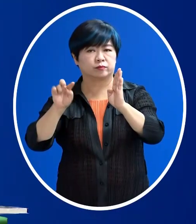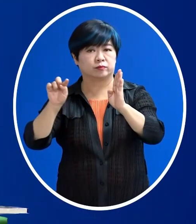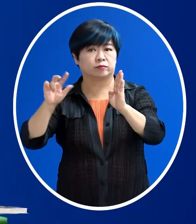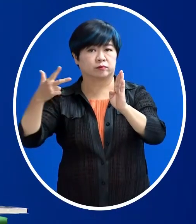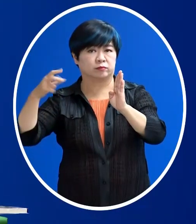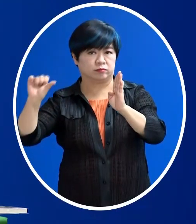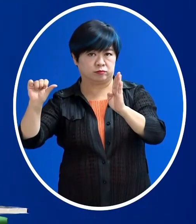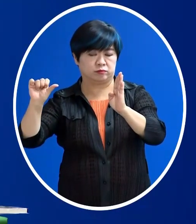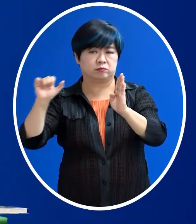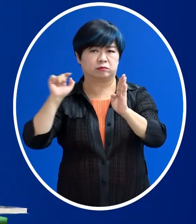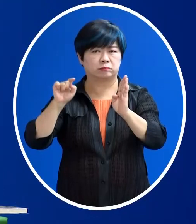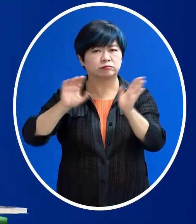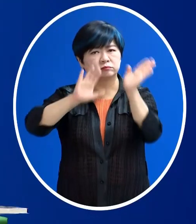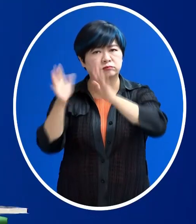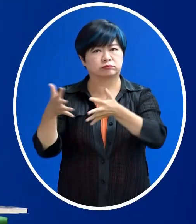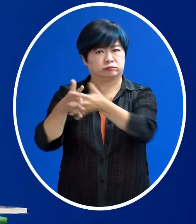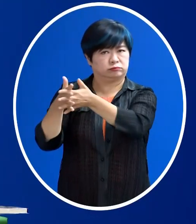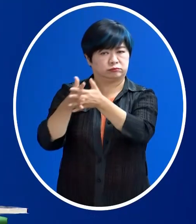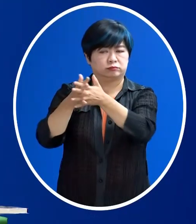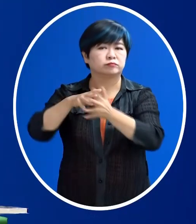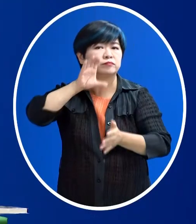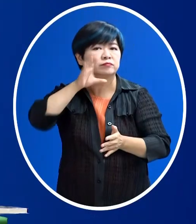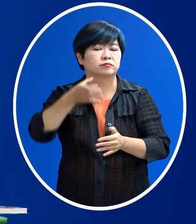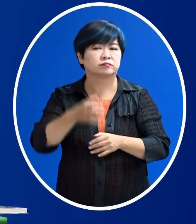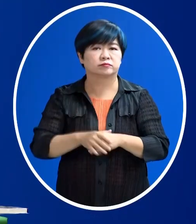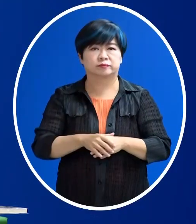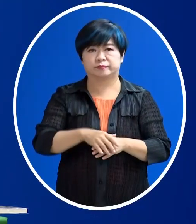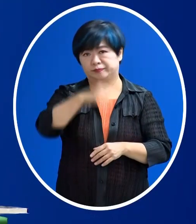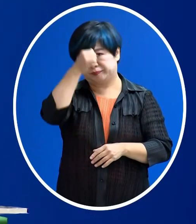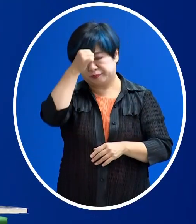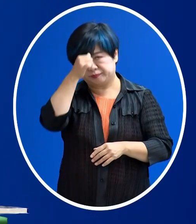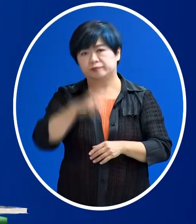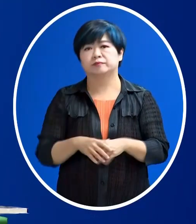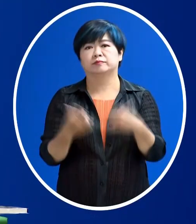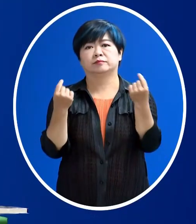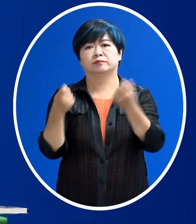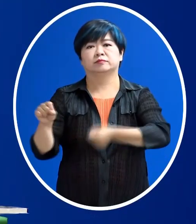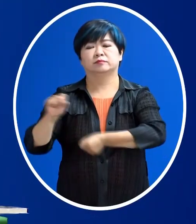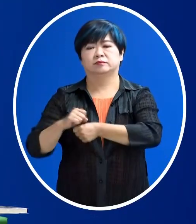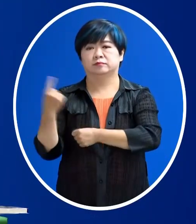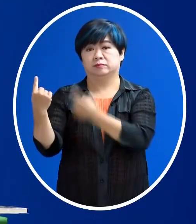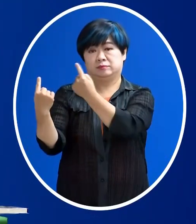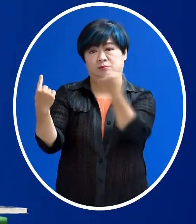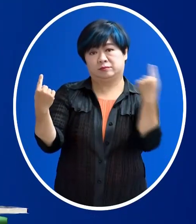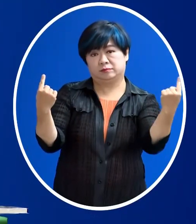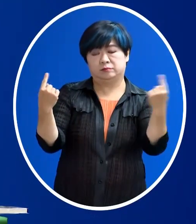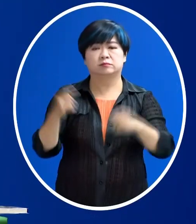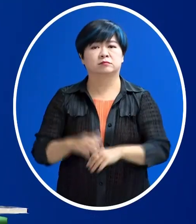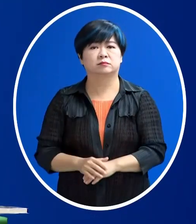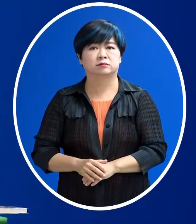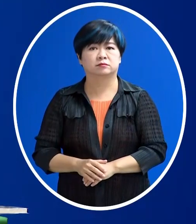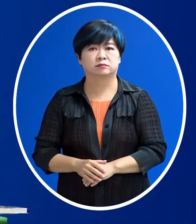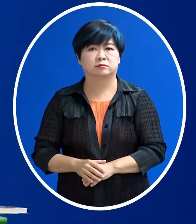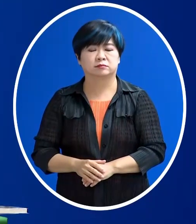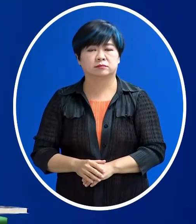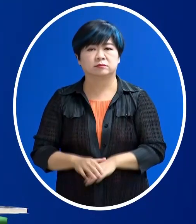的部分呢，则是在美国、泰国跟印度都各有增加一例。那目前整个这